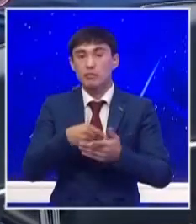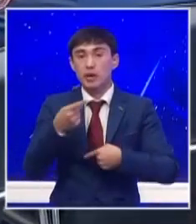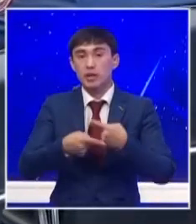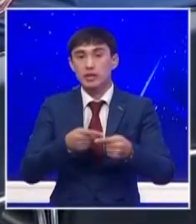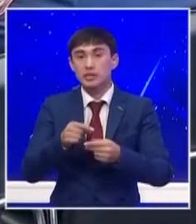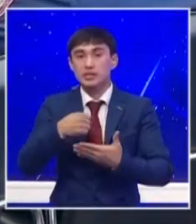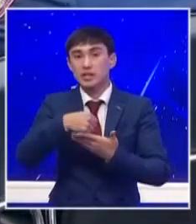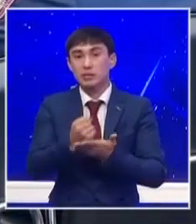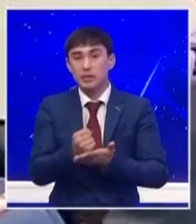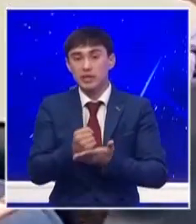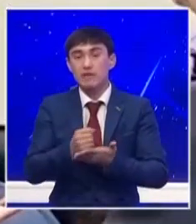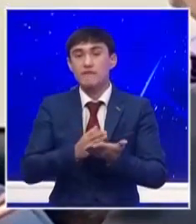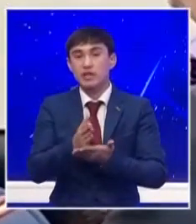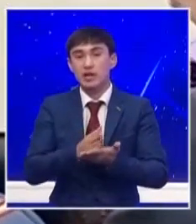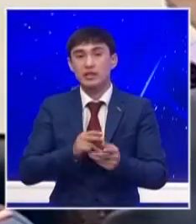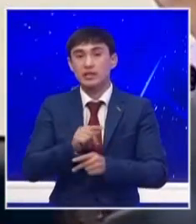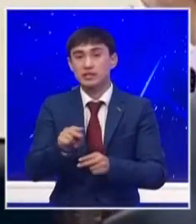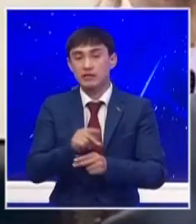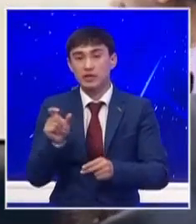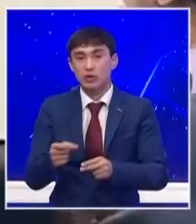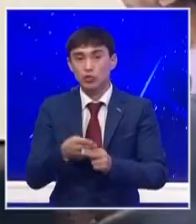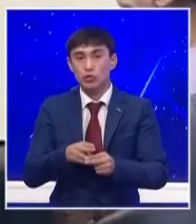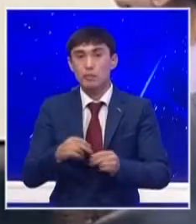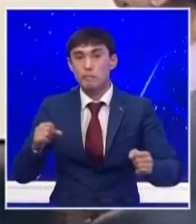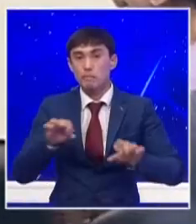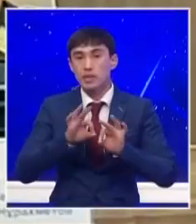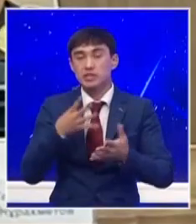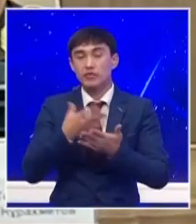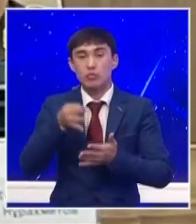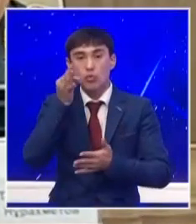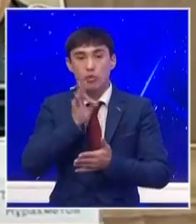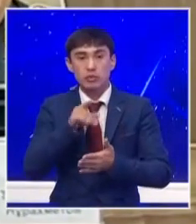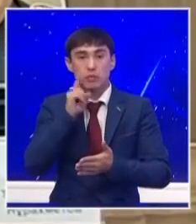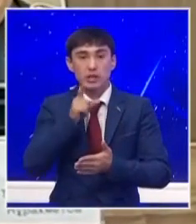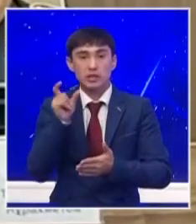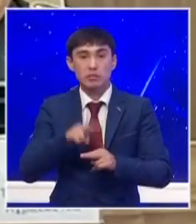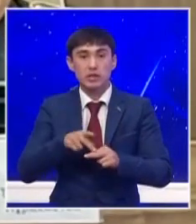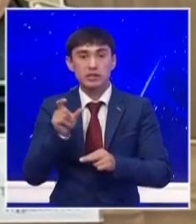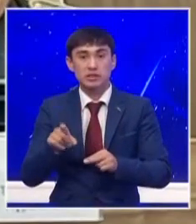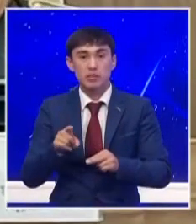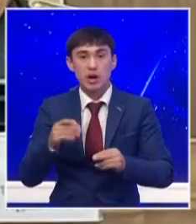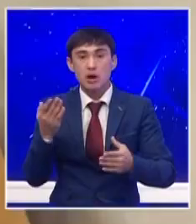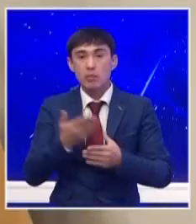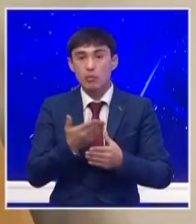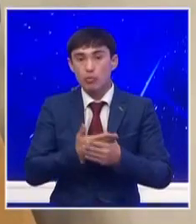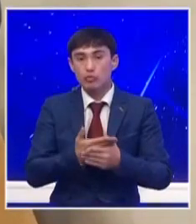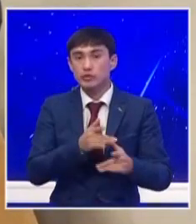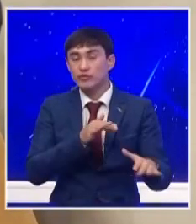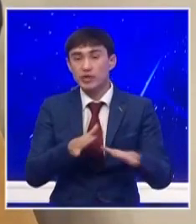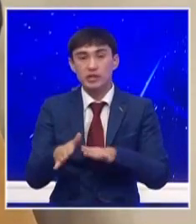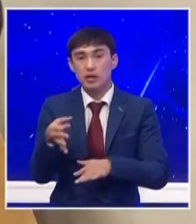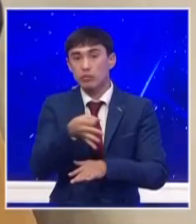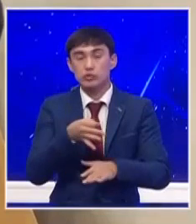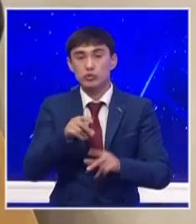поколений закреплены ветераны наставники которые поделятся своим опытом с молодыми полицейскими и окажут помощь в